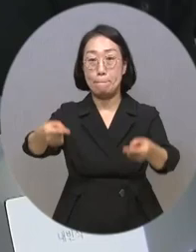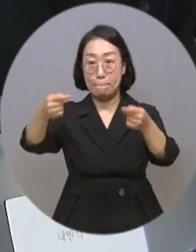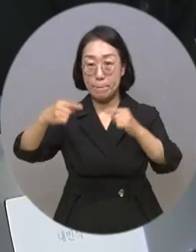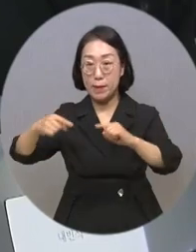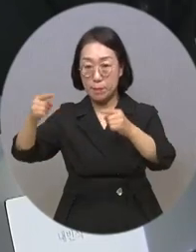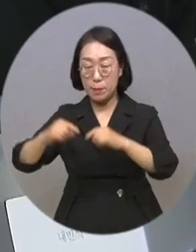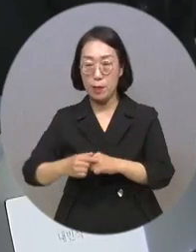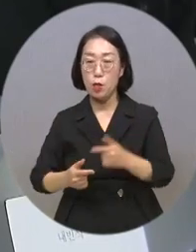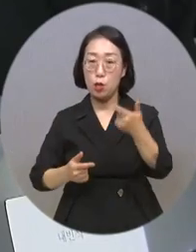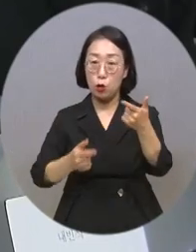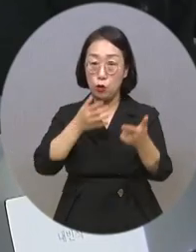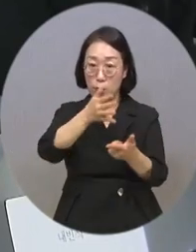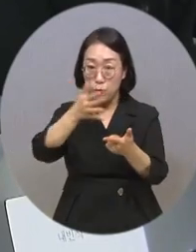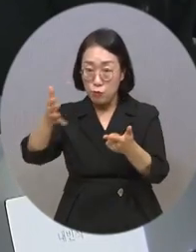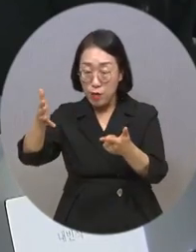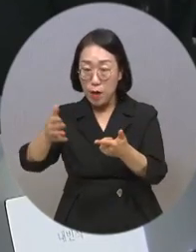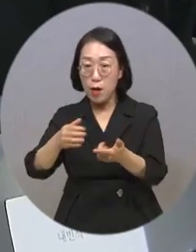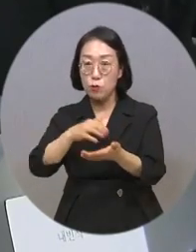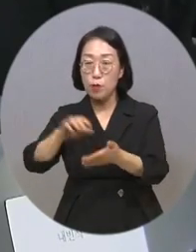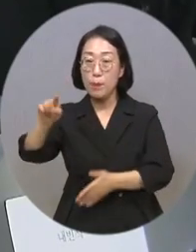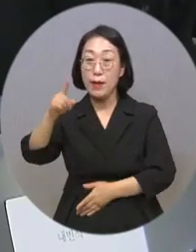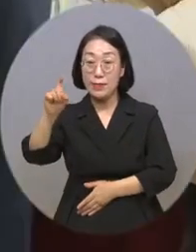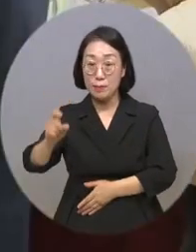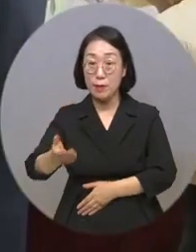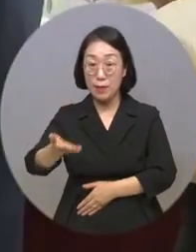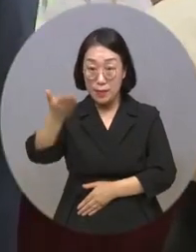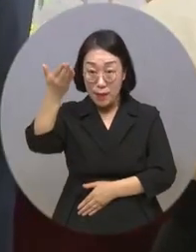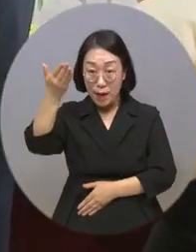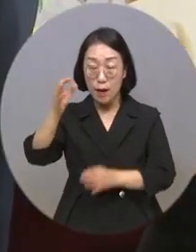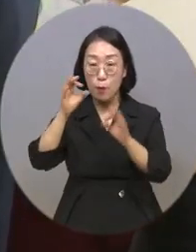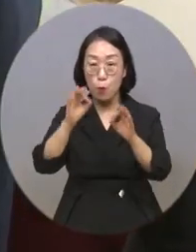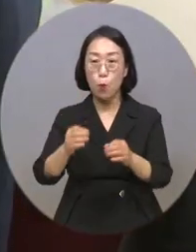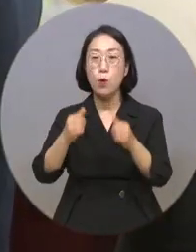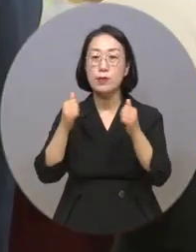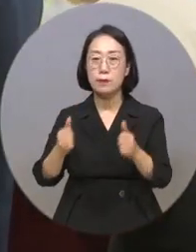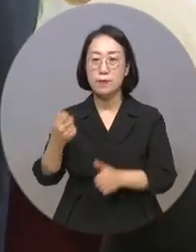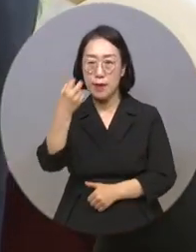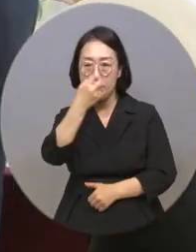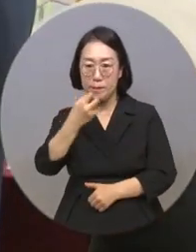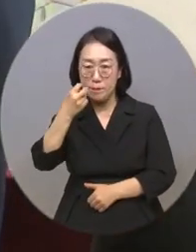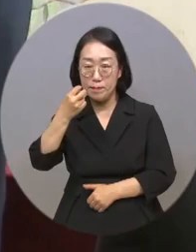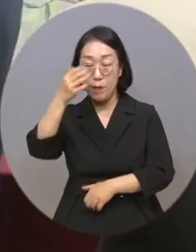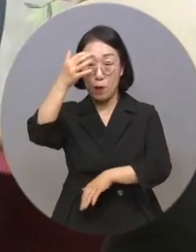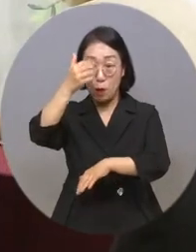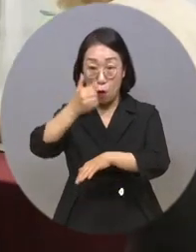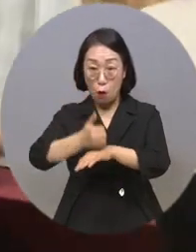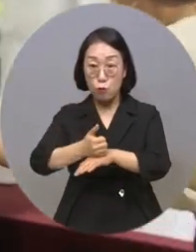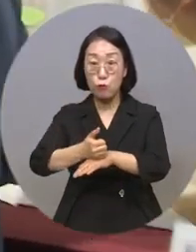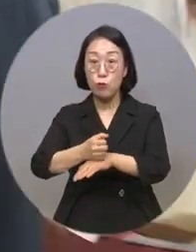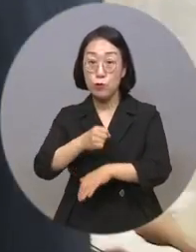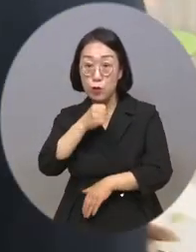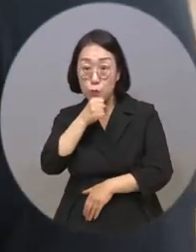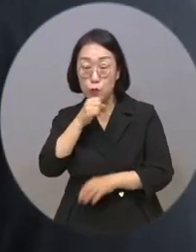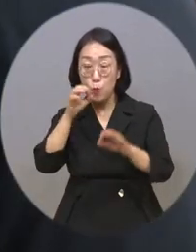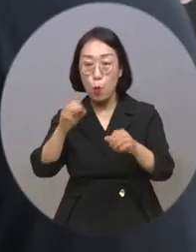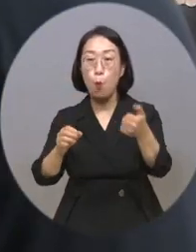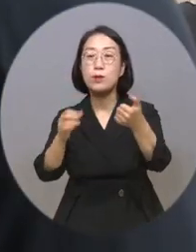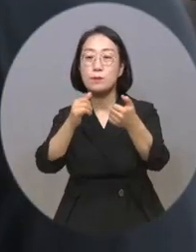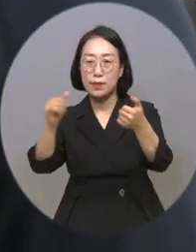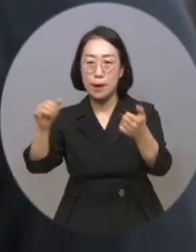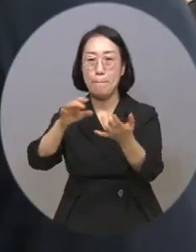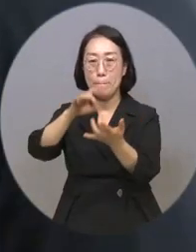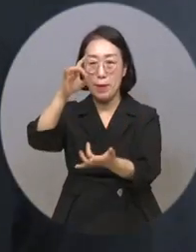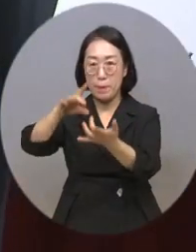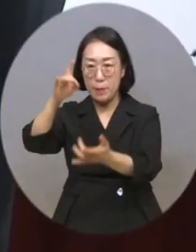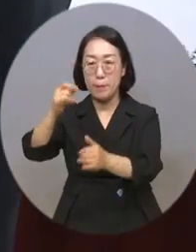6개 분야 110점의 출품작에 대해 심사위원회 공정한 심사를 거쳐 50명의